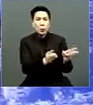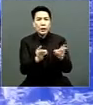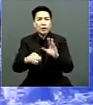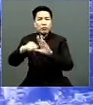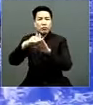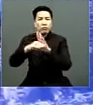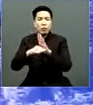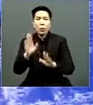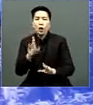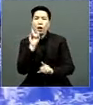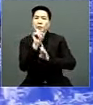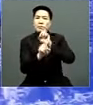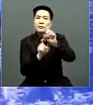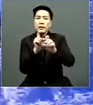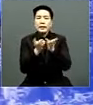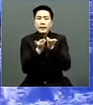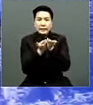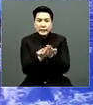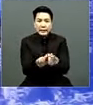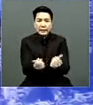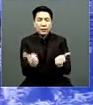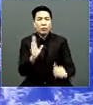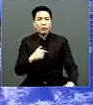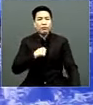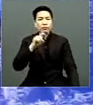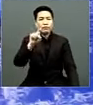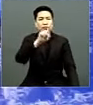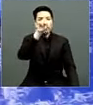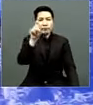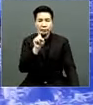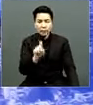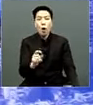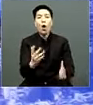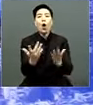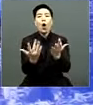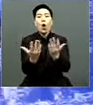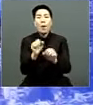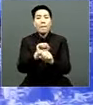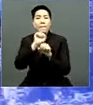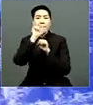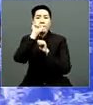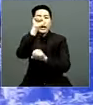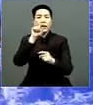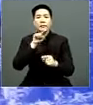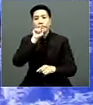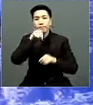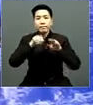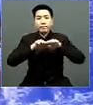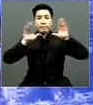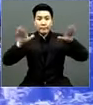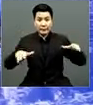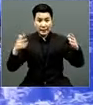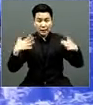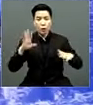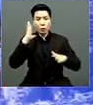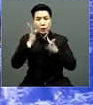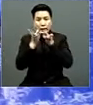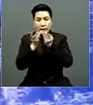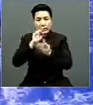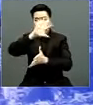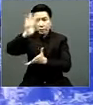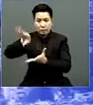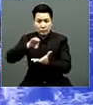ที่ยังมีคำถามในรายละเอียดที่ค้างคาใจอยู่นะคะอดทนรอการประกาศในราชกิจจานุเบกษาจากนั้นเรานำรายละเอียดเ